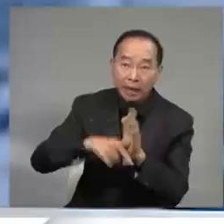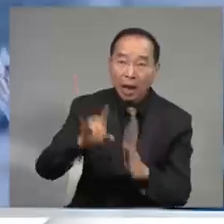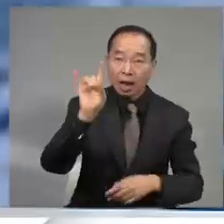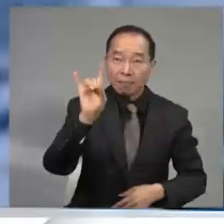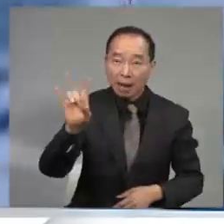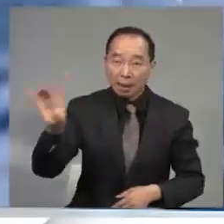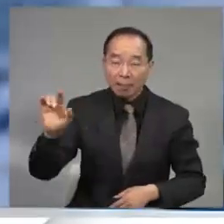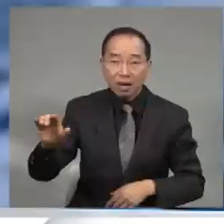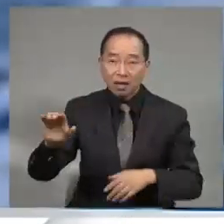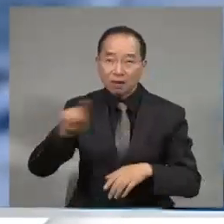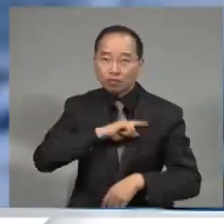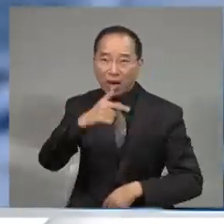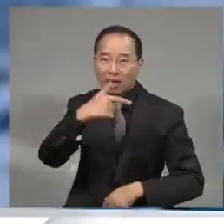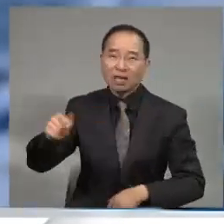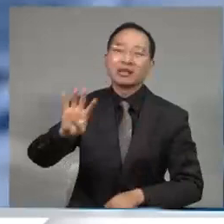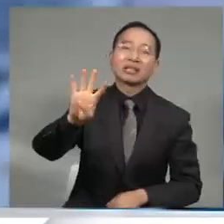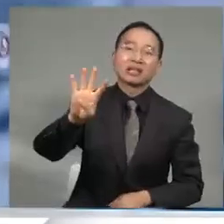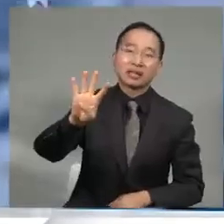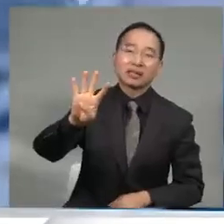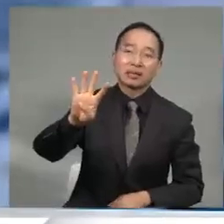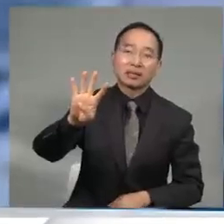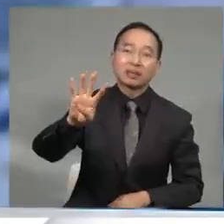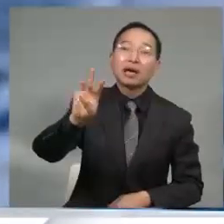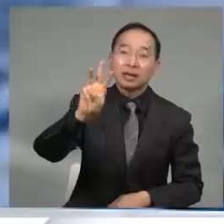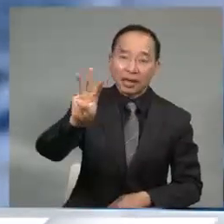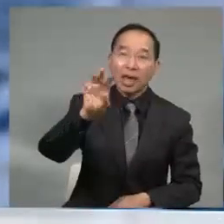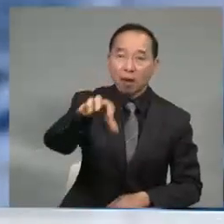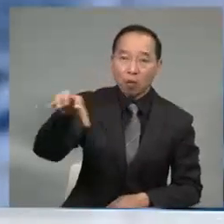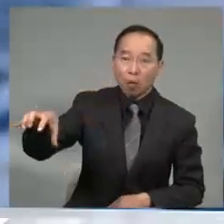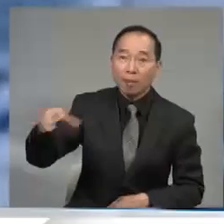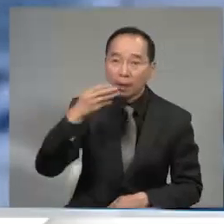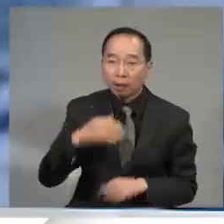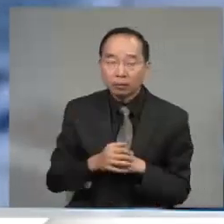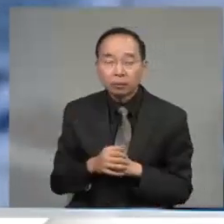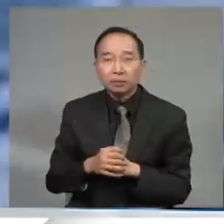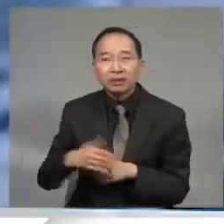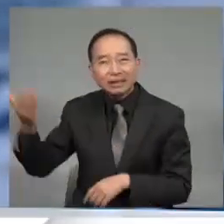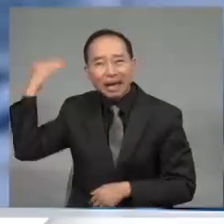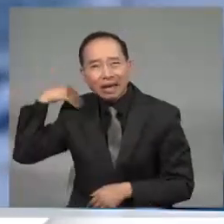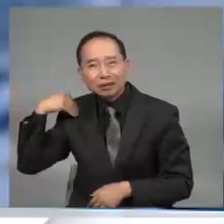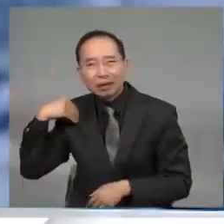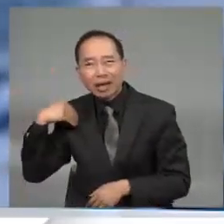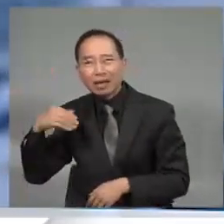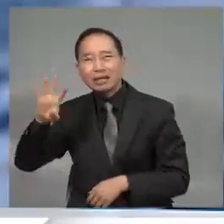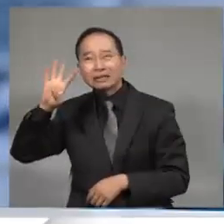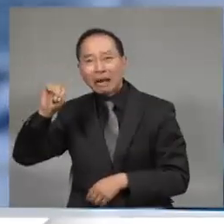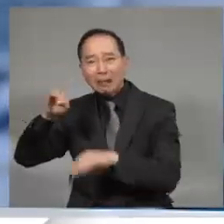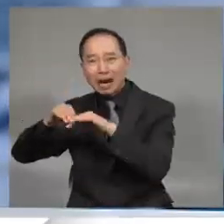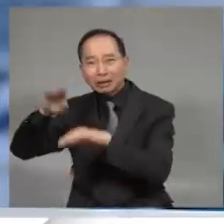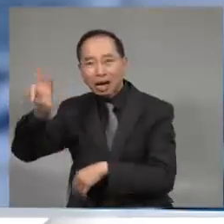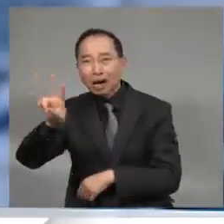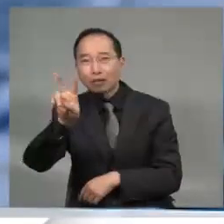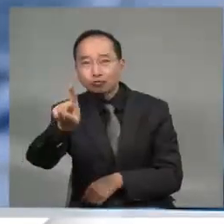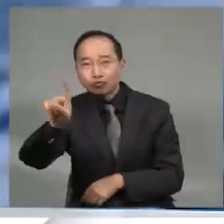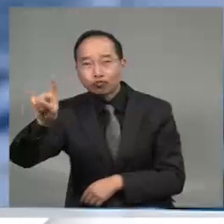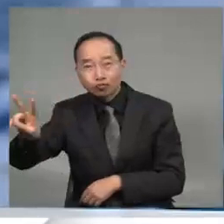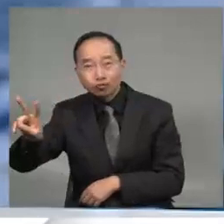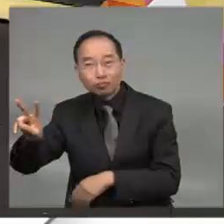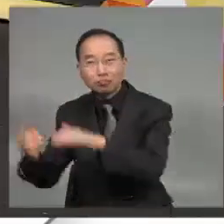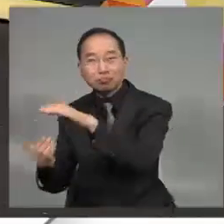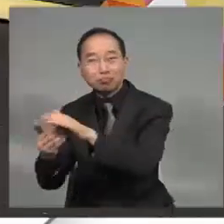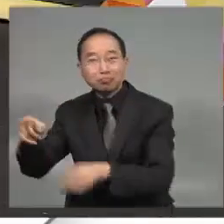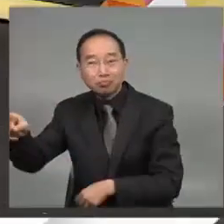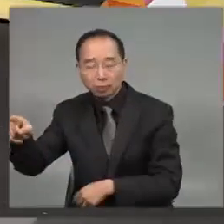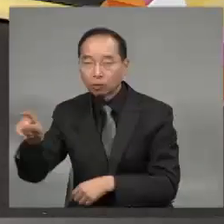수가 있습니다. 기존에 4만 명마다 한 개소를 설치할 수 있었고 최대 2개소였던 것과 비교하면 굉장히 완화된 것으로 볼 수 있습니다.